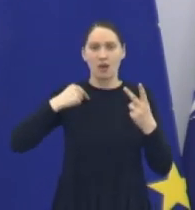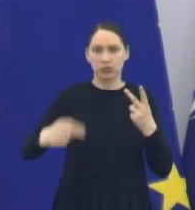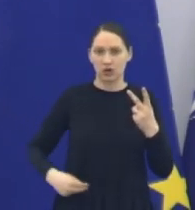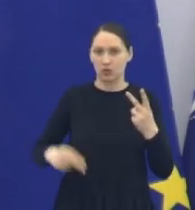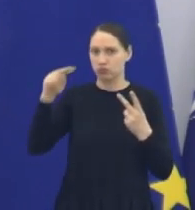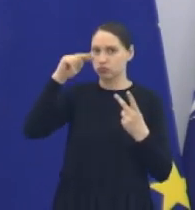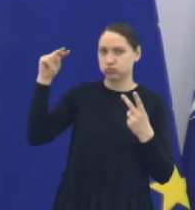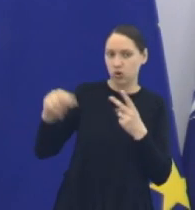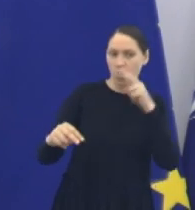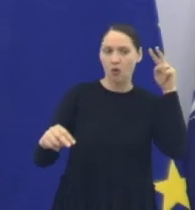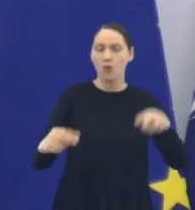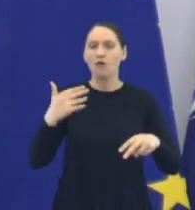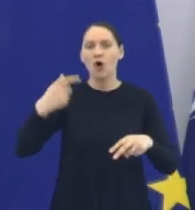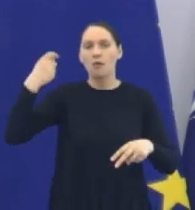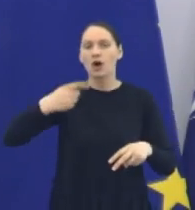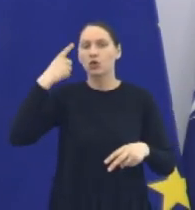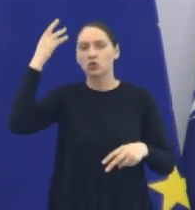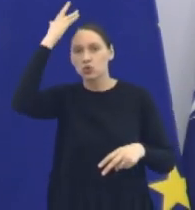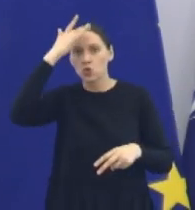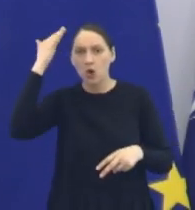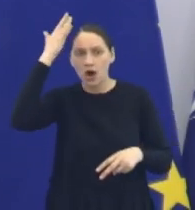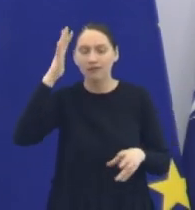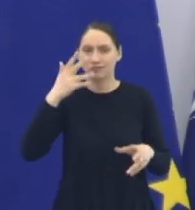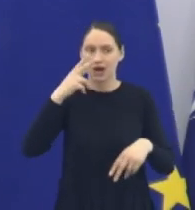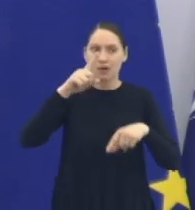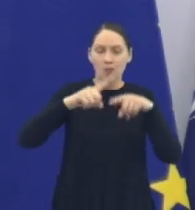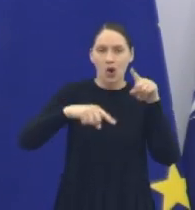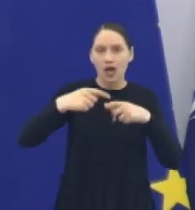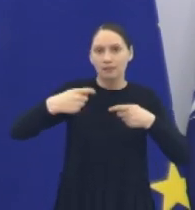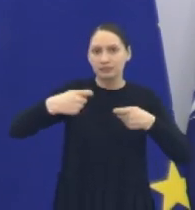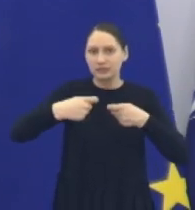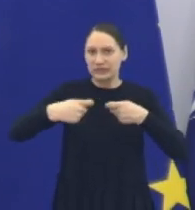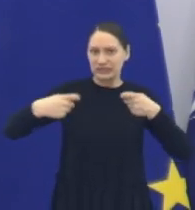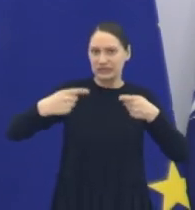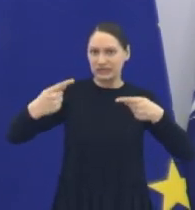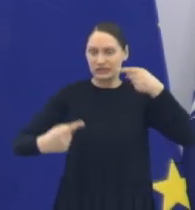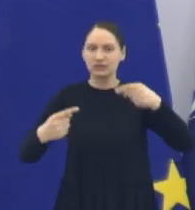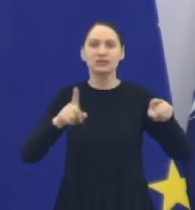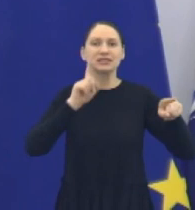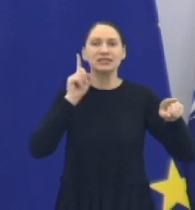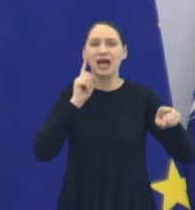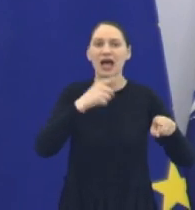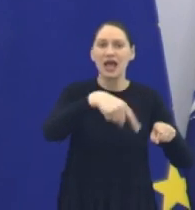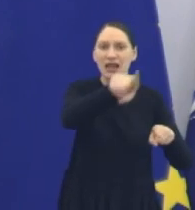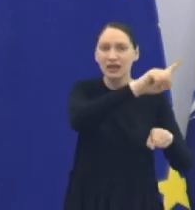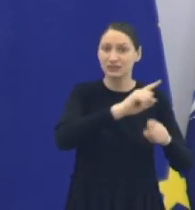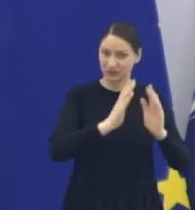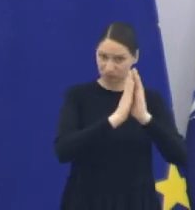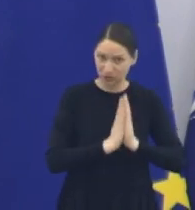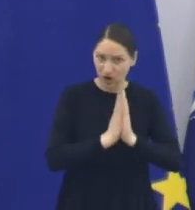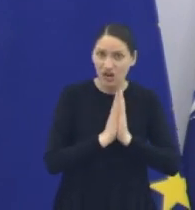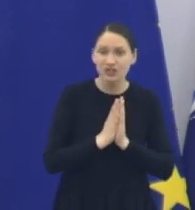tų šalių prezidentų pasisakymą ir ta tokia susiformavusi politinė įtampa. Ko prašė Zelenskis? Galbūt spręsti tas